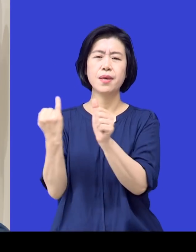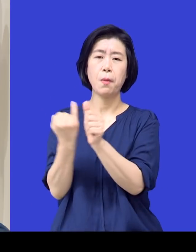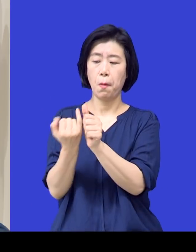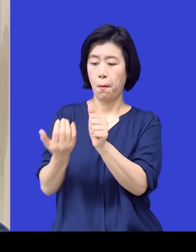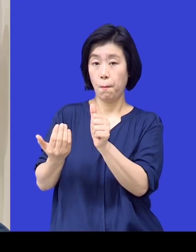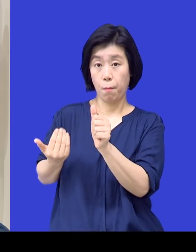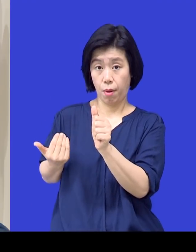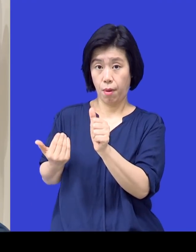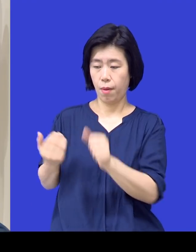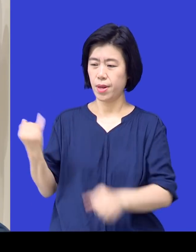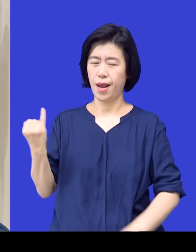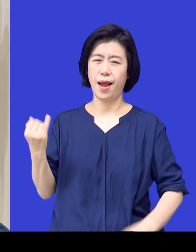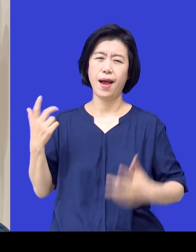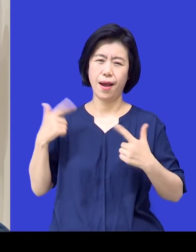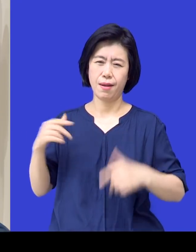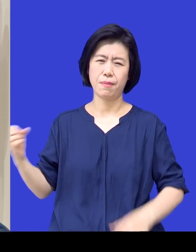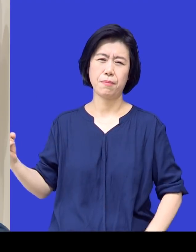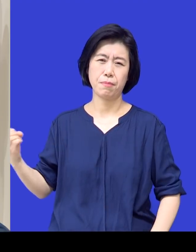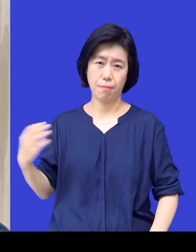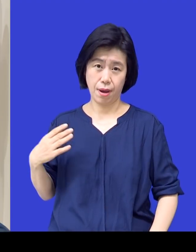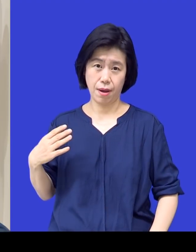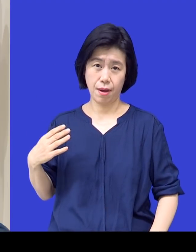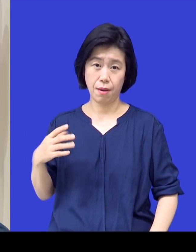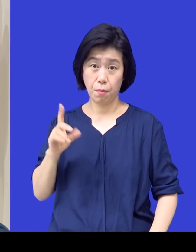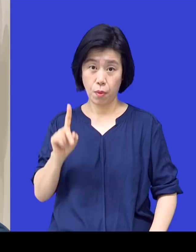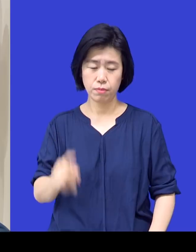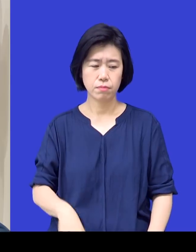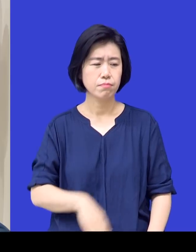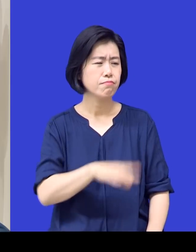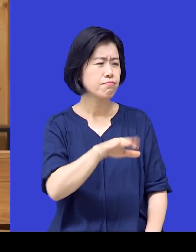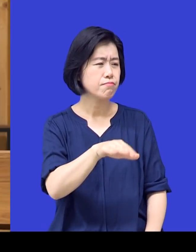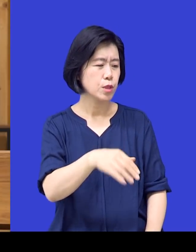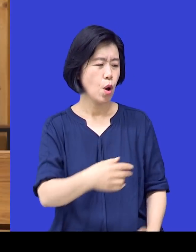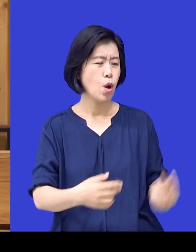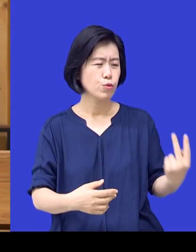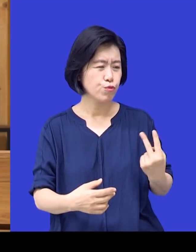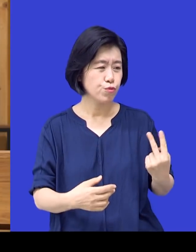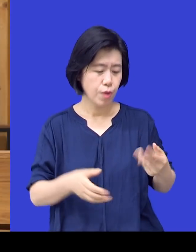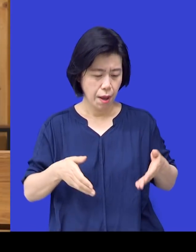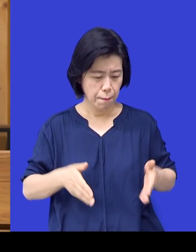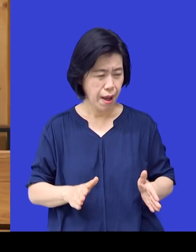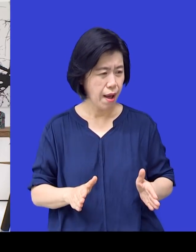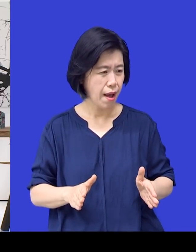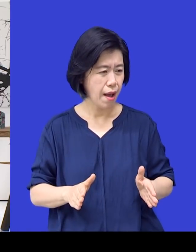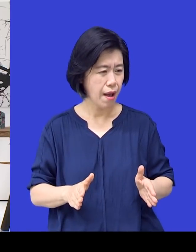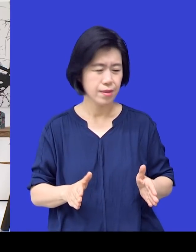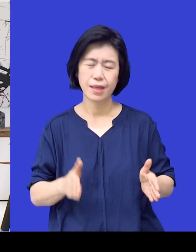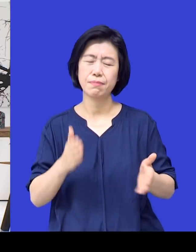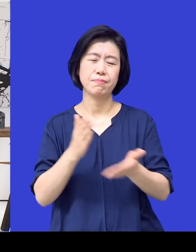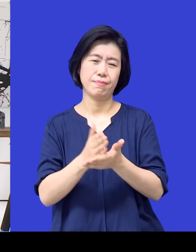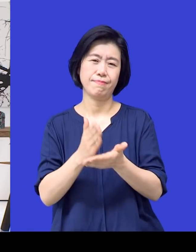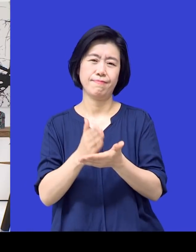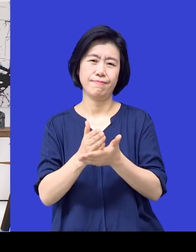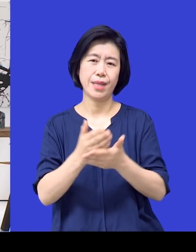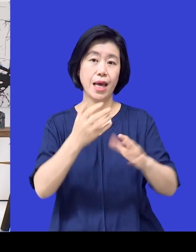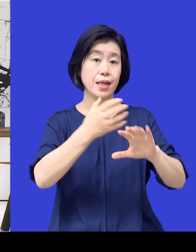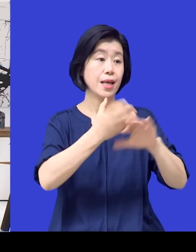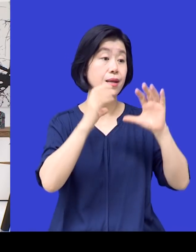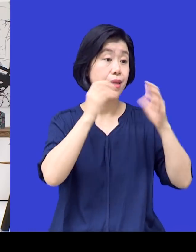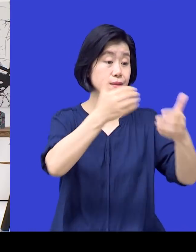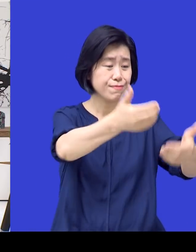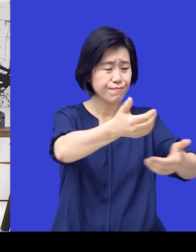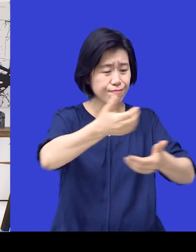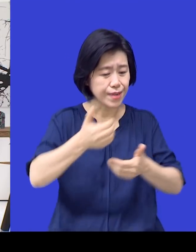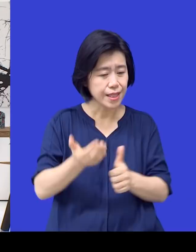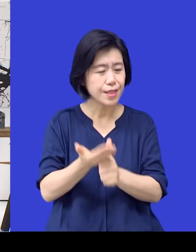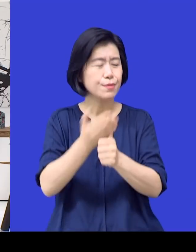아내는 우리 애를 갖지 말고 입양을 하자 그랬었어요. 그래서 제가 당신이 원하면